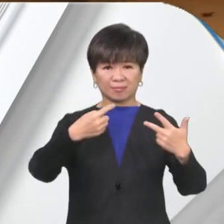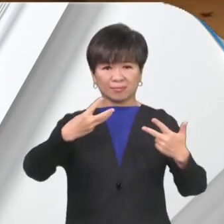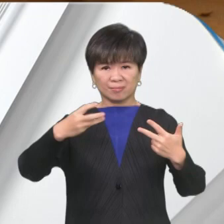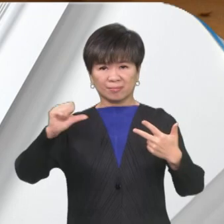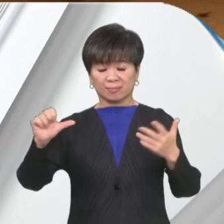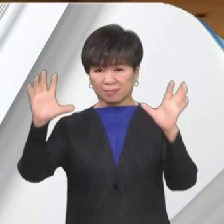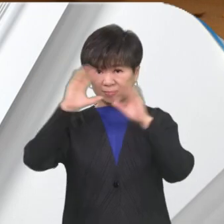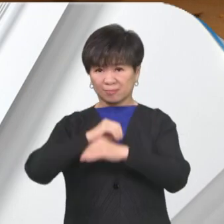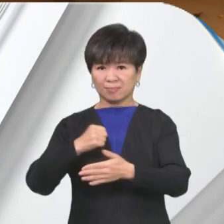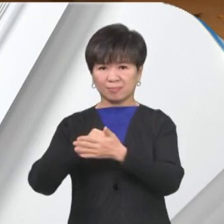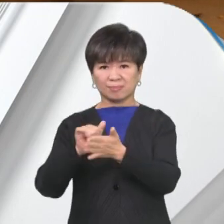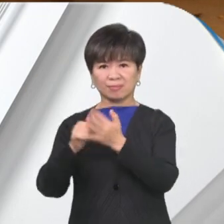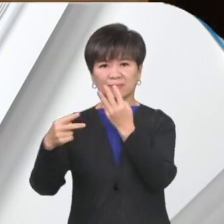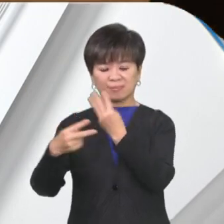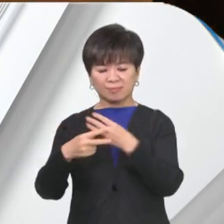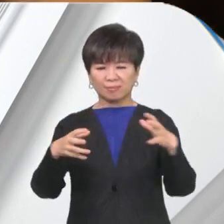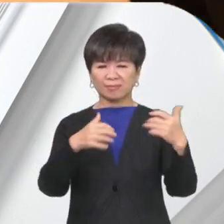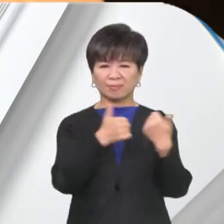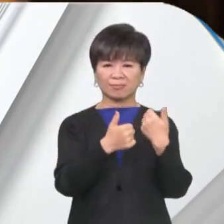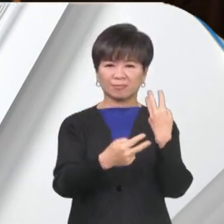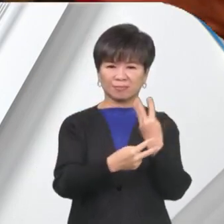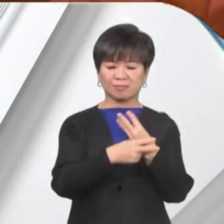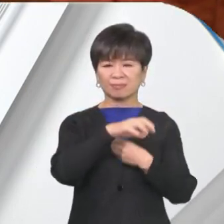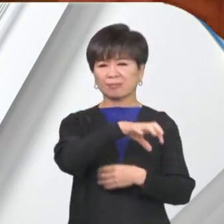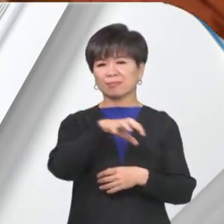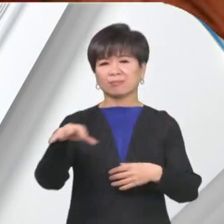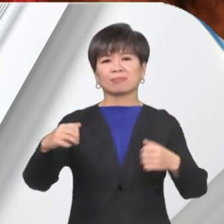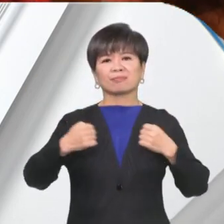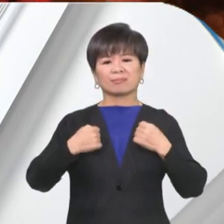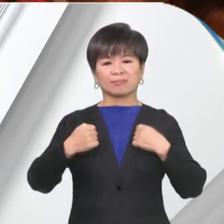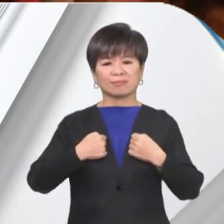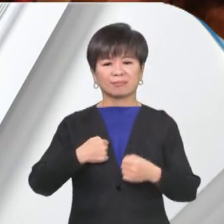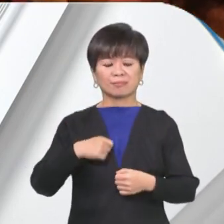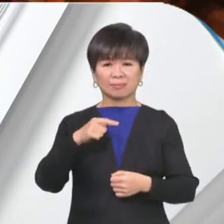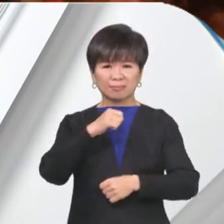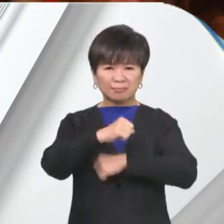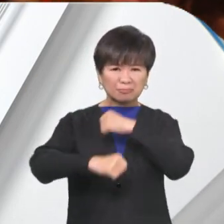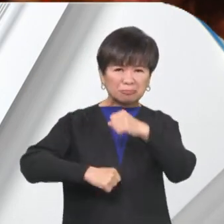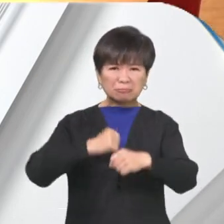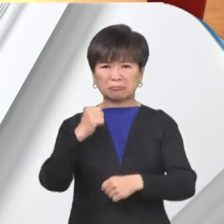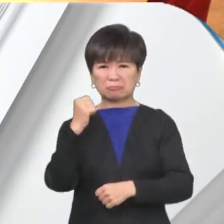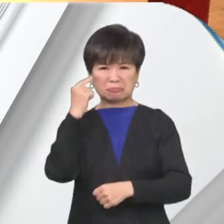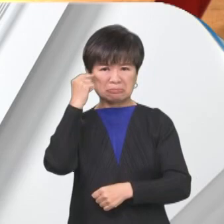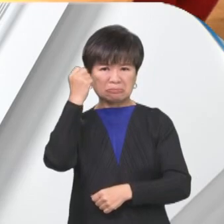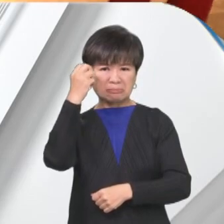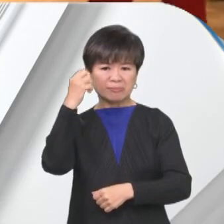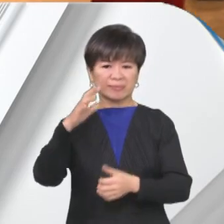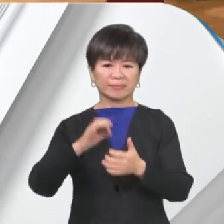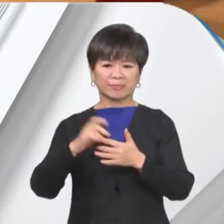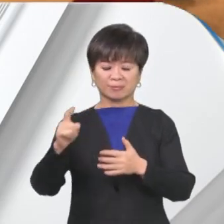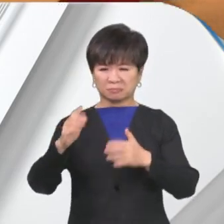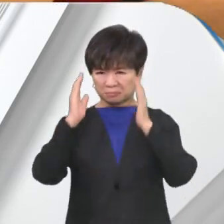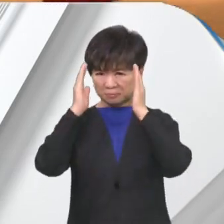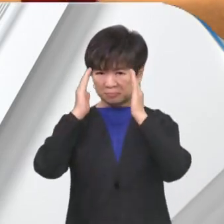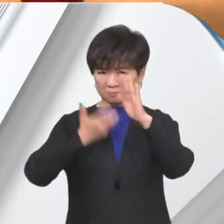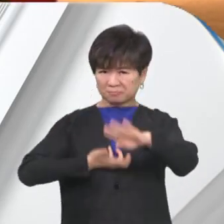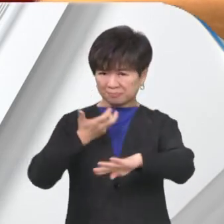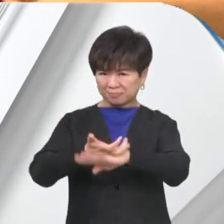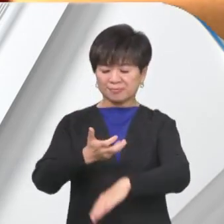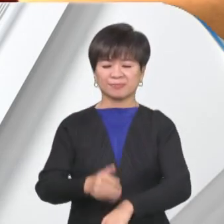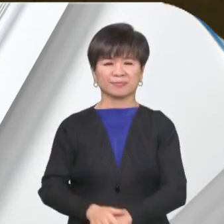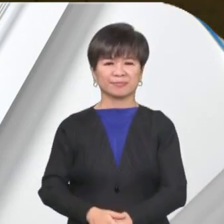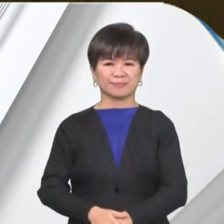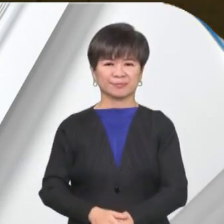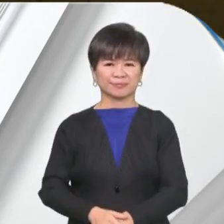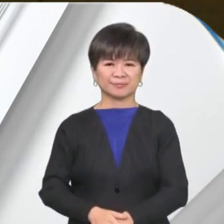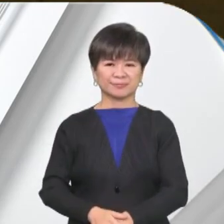总好同个广场，还个是非同一只素材来练。不过每到耳机也新编的舞，吹演也得猛劲认真来准备。